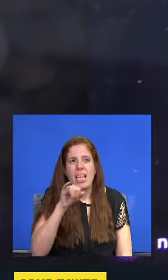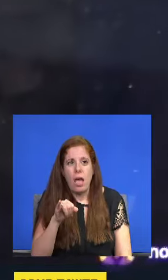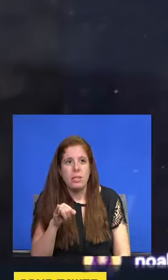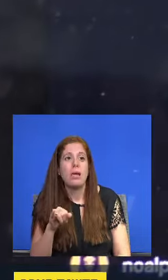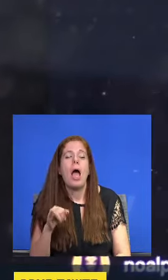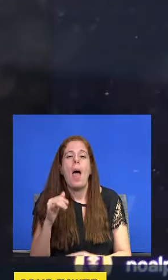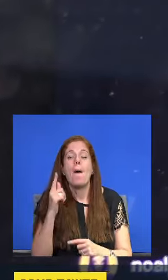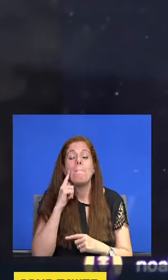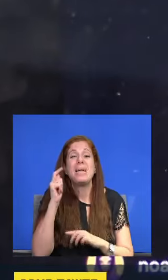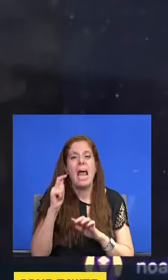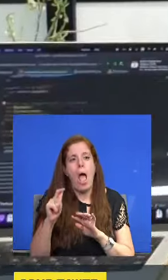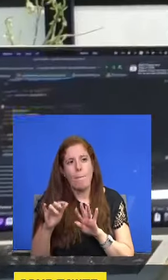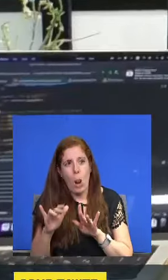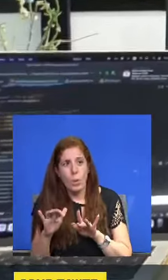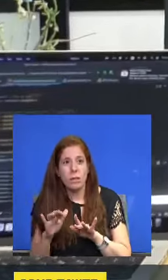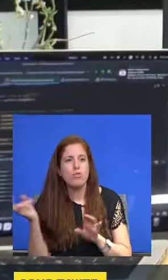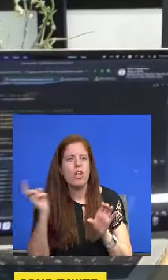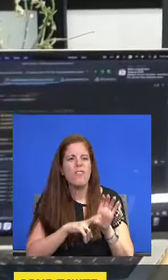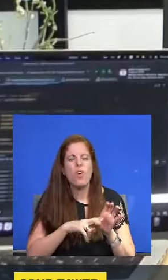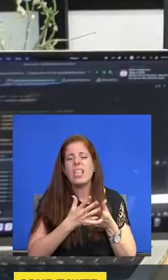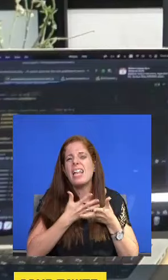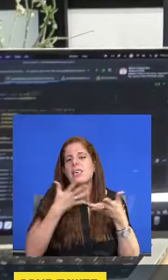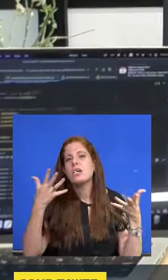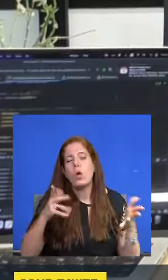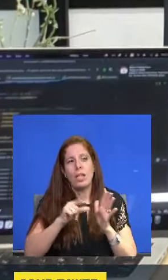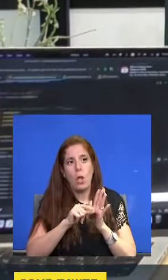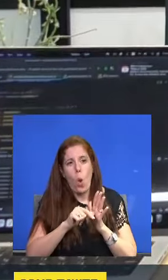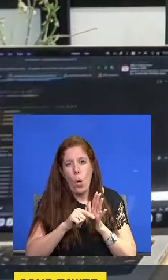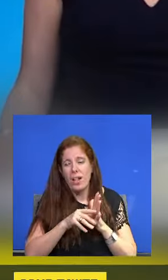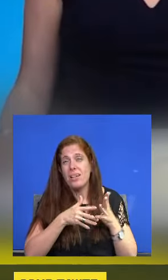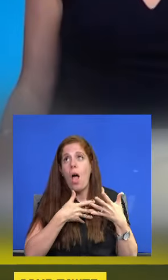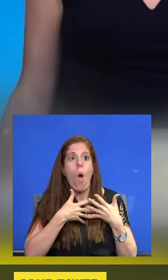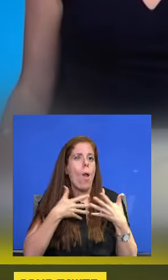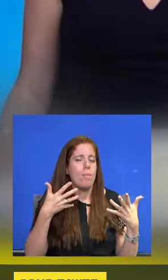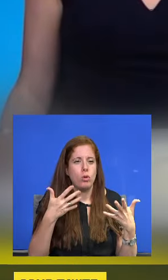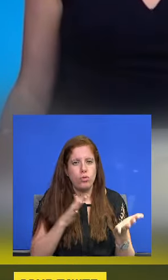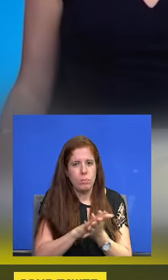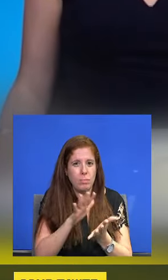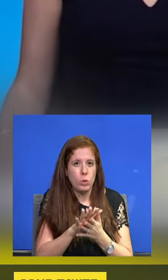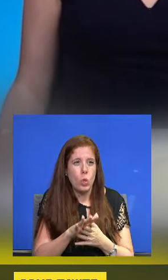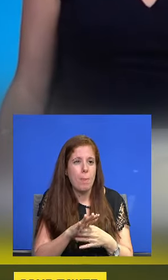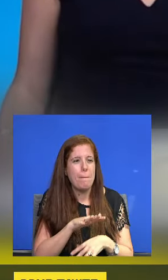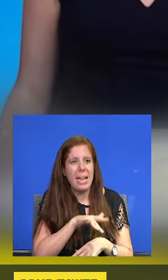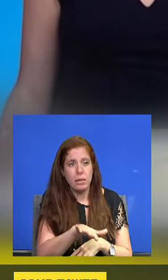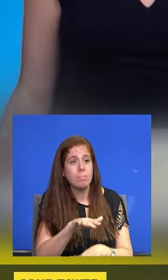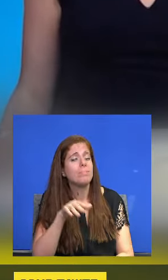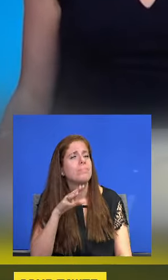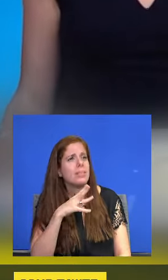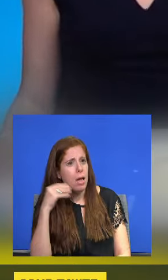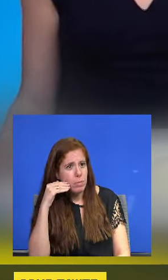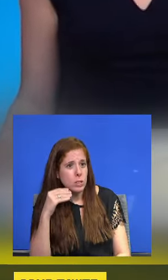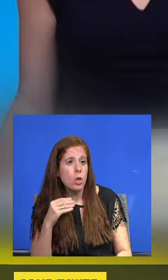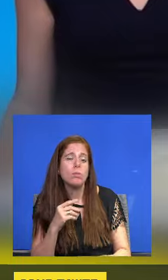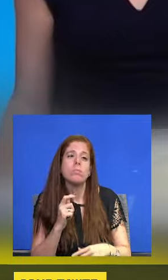המלאכותית בעברית, משתתפות ענקיות הטכנולוגיה העולמיות ששופכות מיליארדים. Amazon shaking up the AI space, investing up